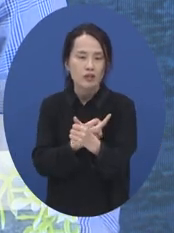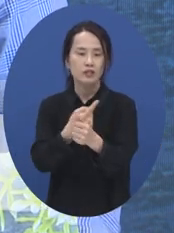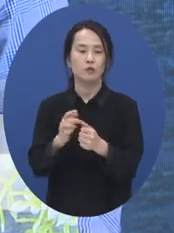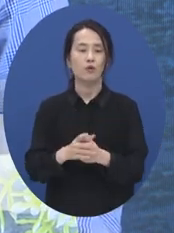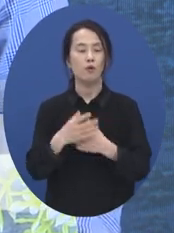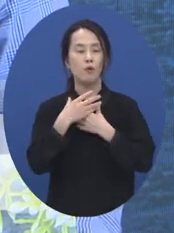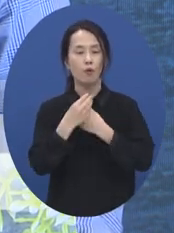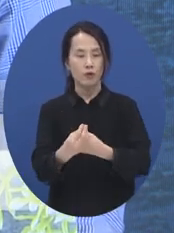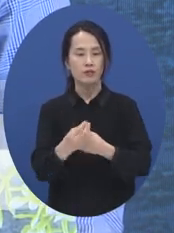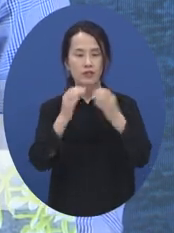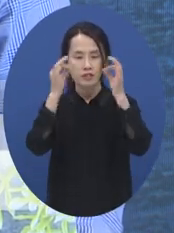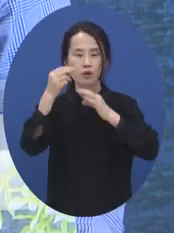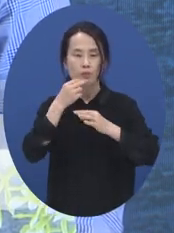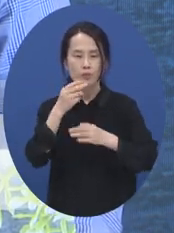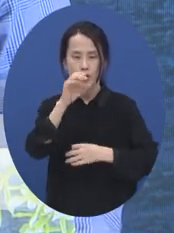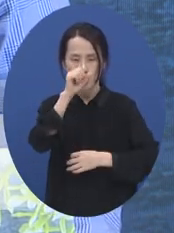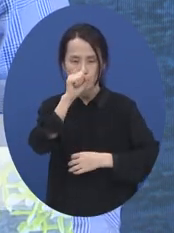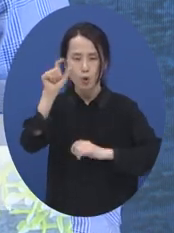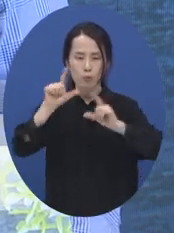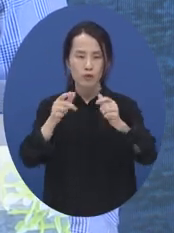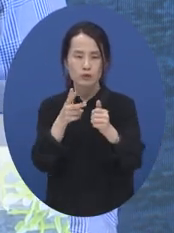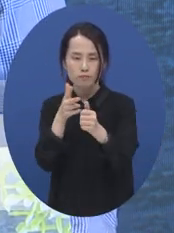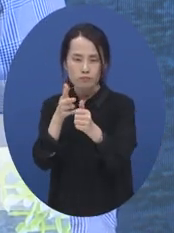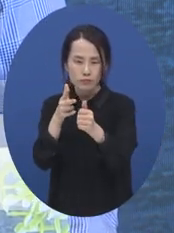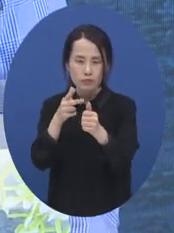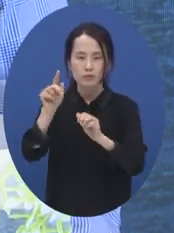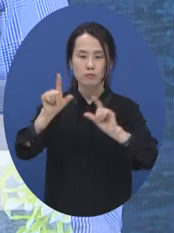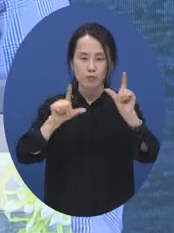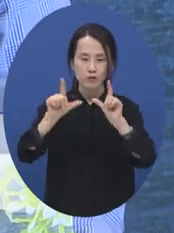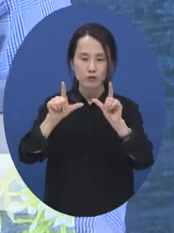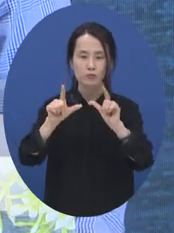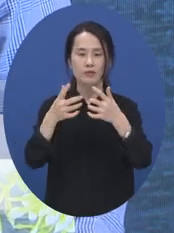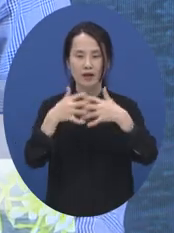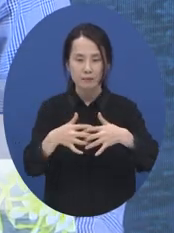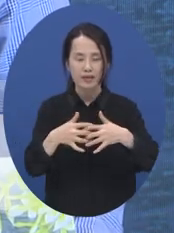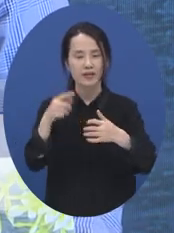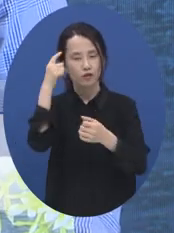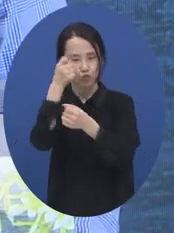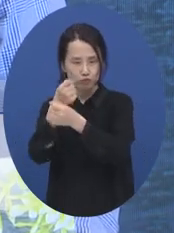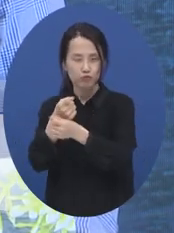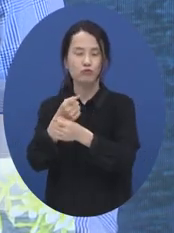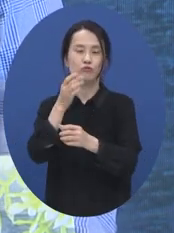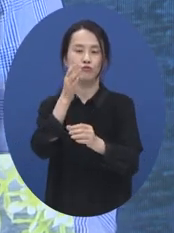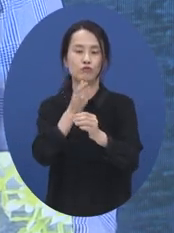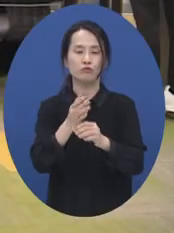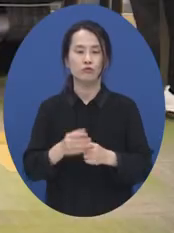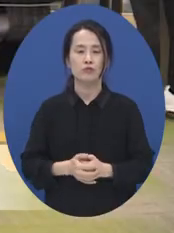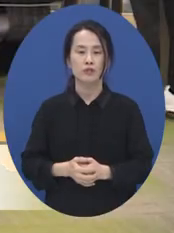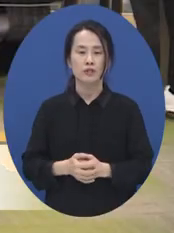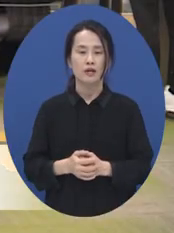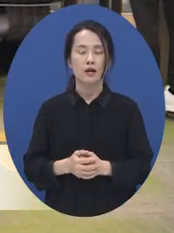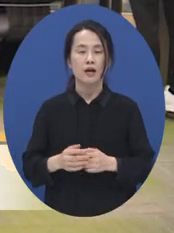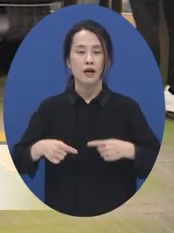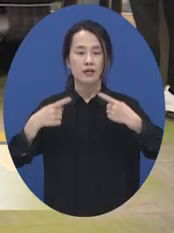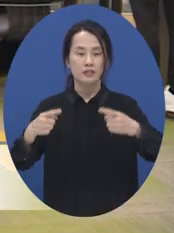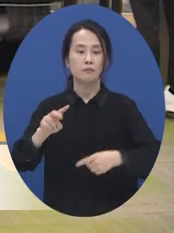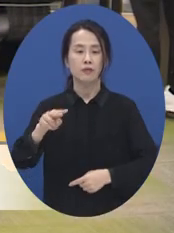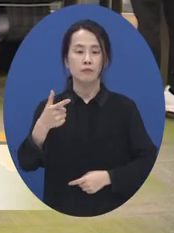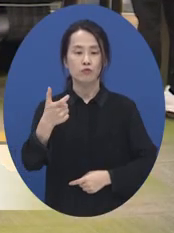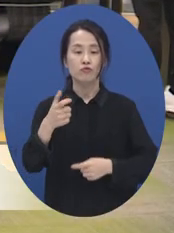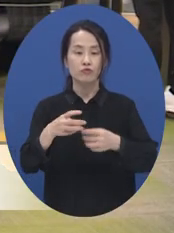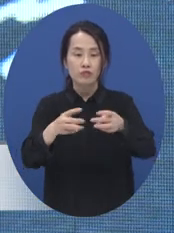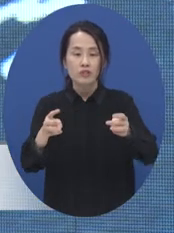부분들을 전자동화시키고 더 안전하게 좋은 앵글을 찍을 수 있는 그런 형태의 촬영 장비를 개발하고 있습니다. 공모전에